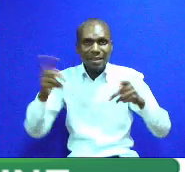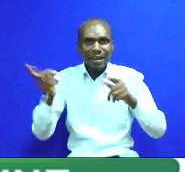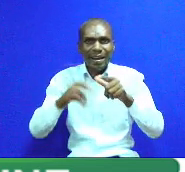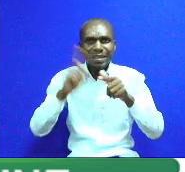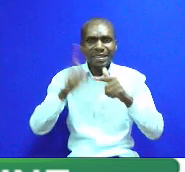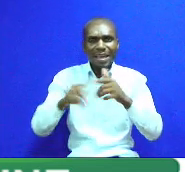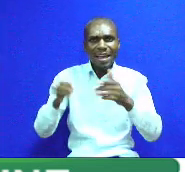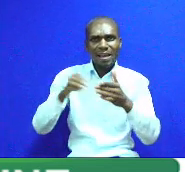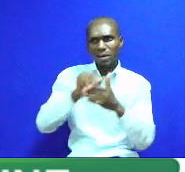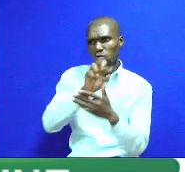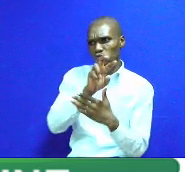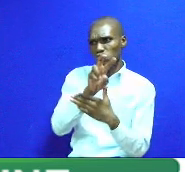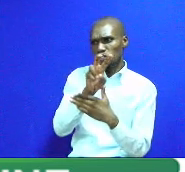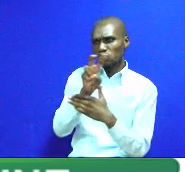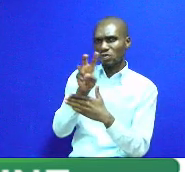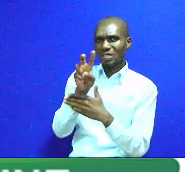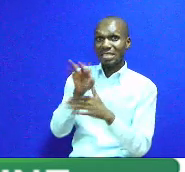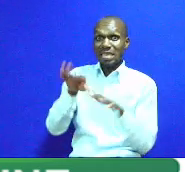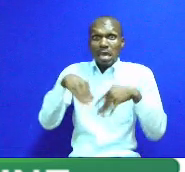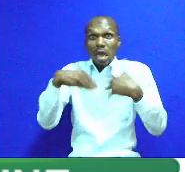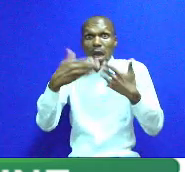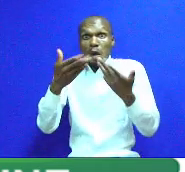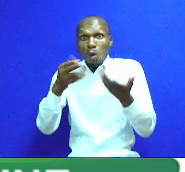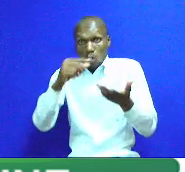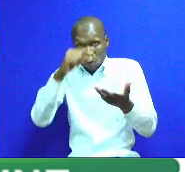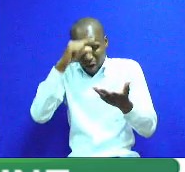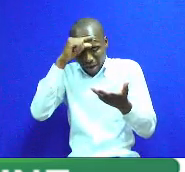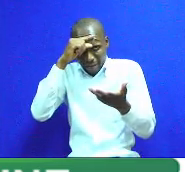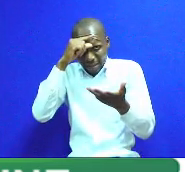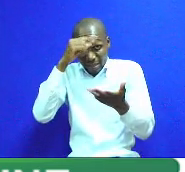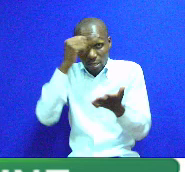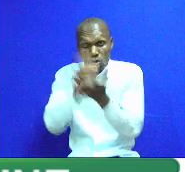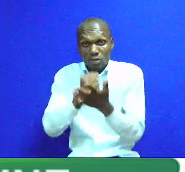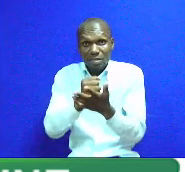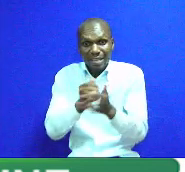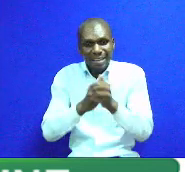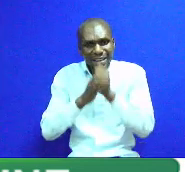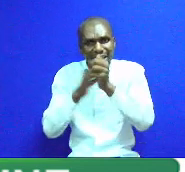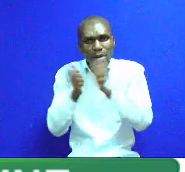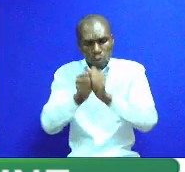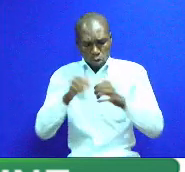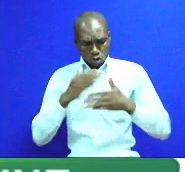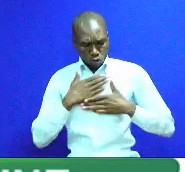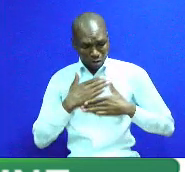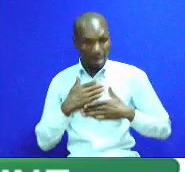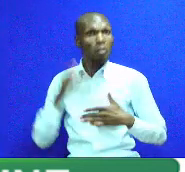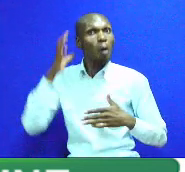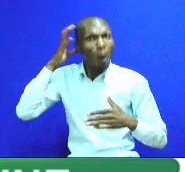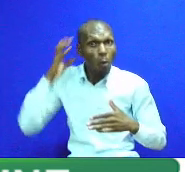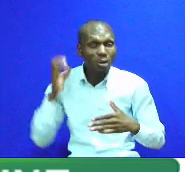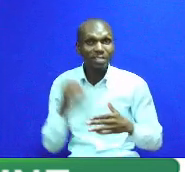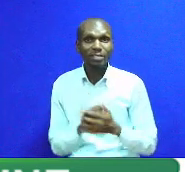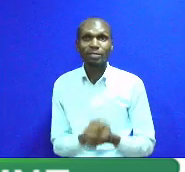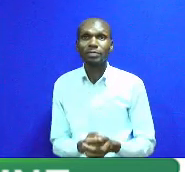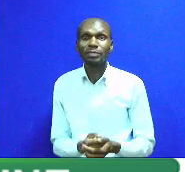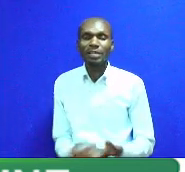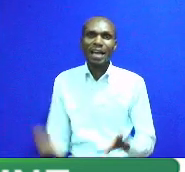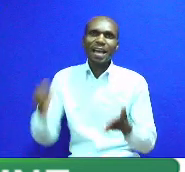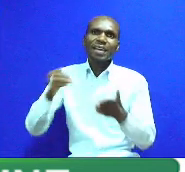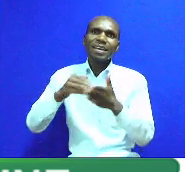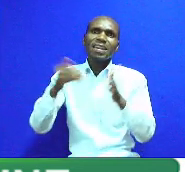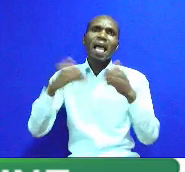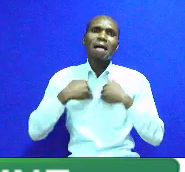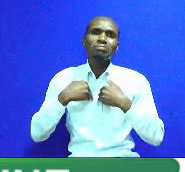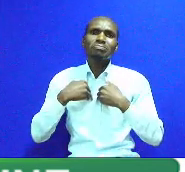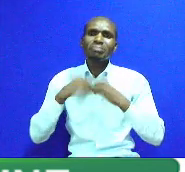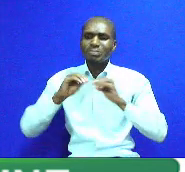mkiangalia kwamba vile serikali mpya ilipoingia ofisini kiongozwa na Mheshimiwa Simbarati ni kwamba kulikuwa na